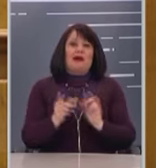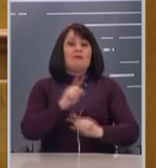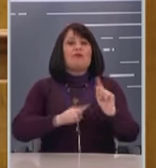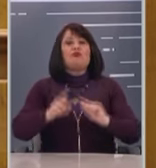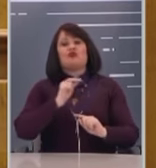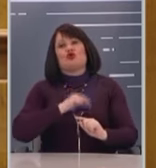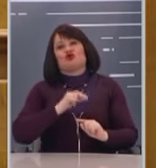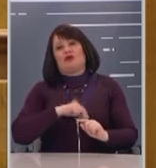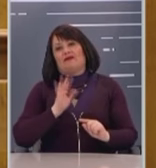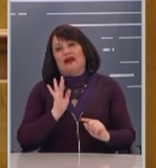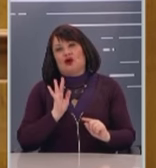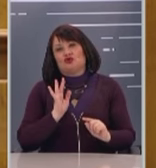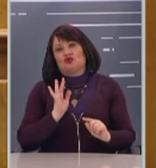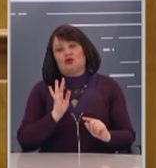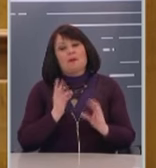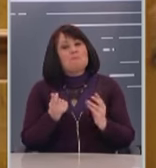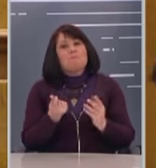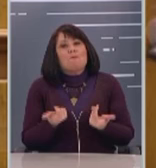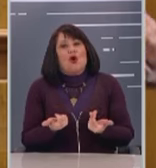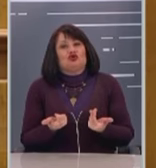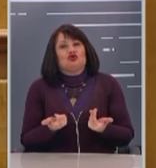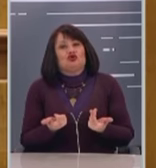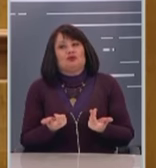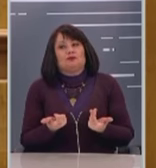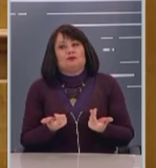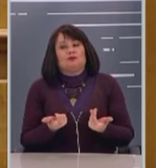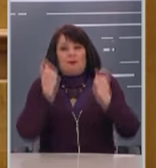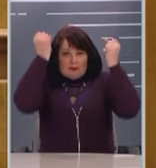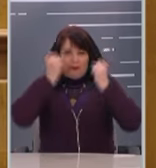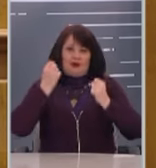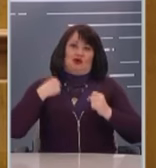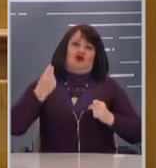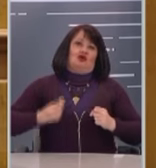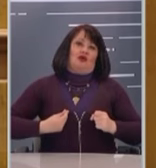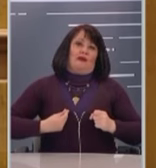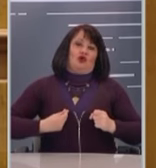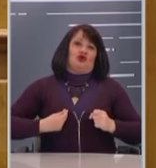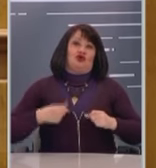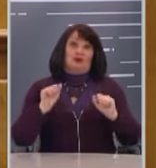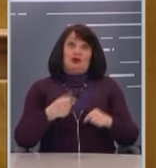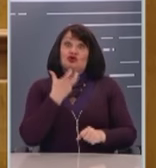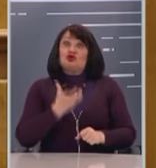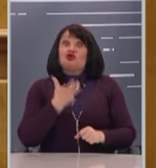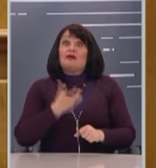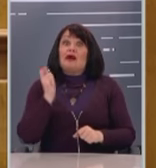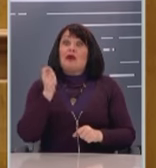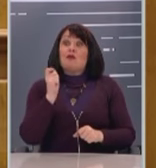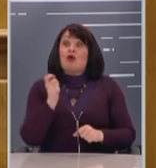ωφεληθεί από αυτό το θέμα και πόσο αντιστοίχως έχει ζημιωθεί το δημόσιο συμφέρον? Είναι σοβαρά πολιτικά